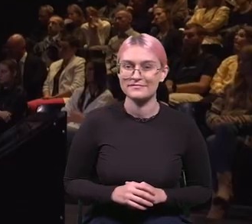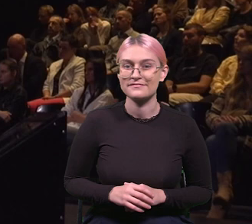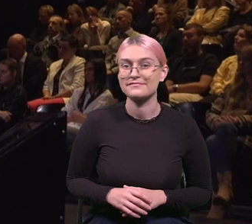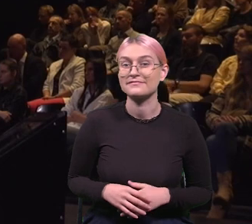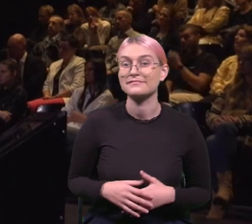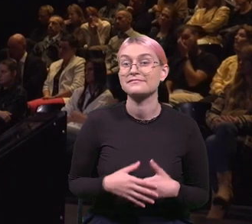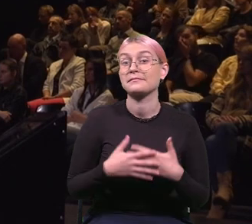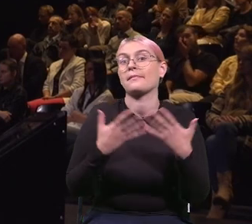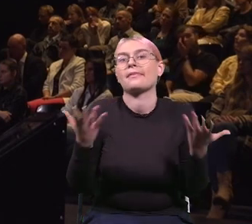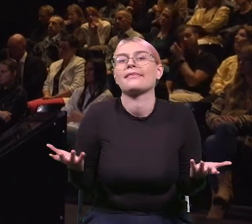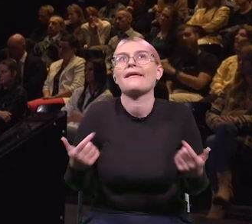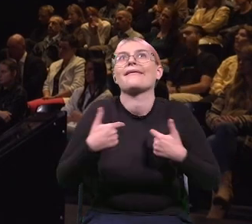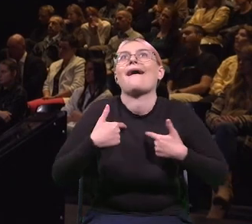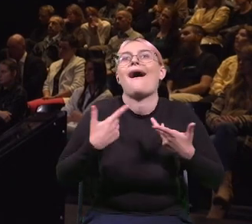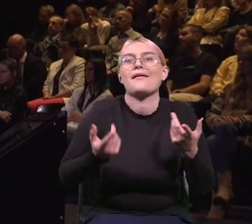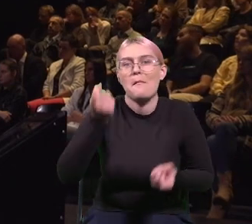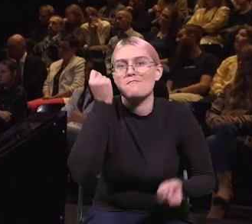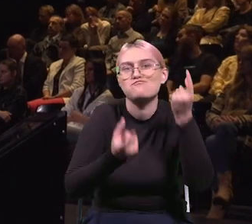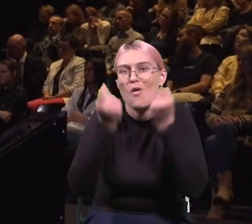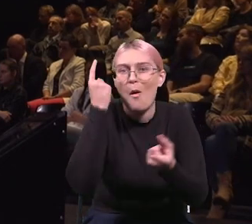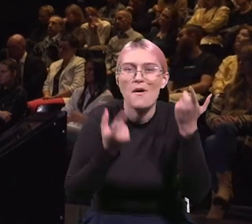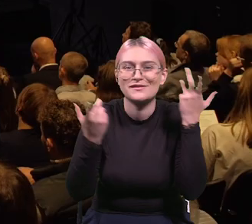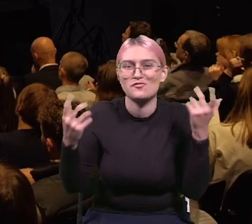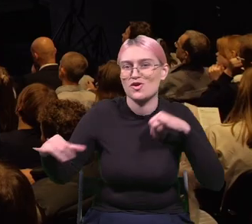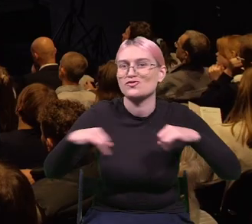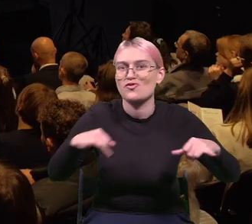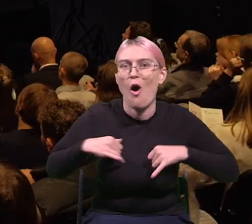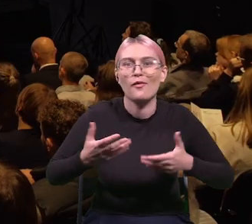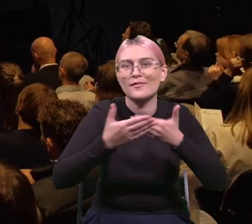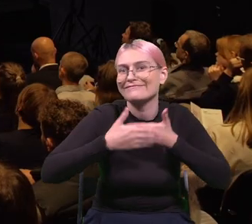2.0, tylko raczej postaram się wyciągnąć wnioski z moich badań.